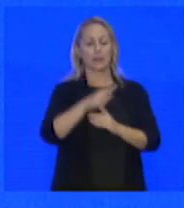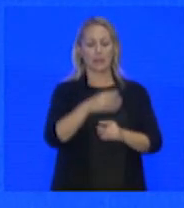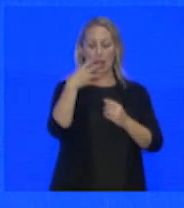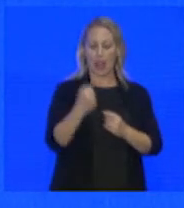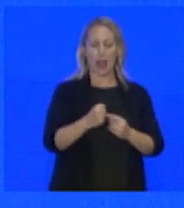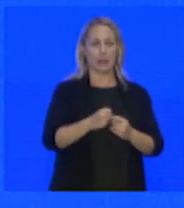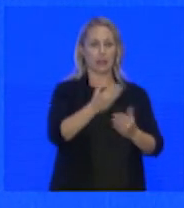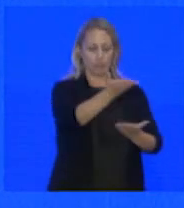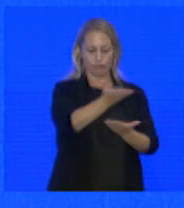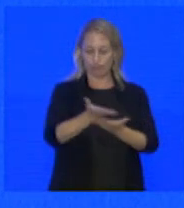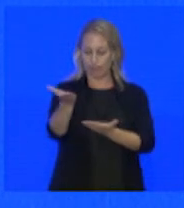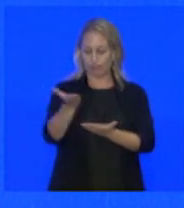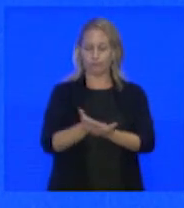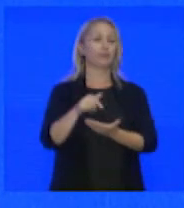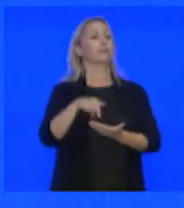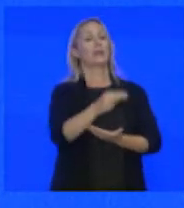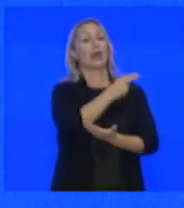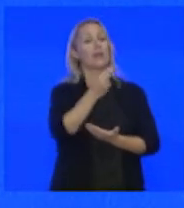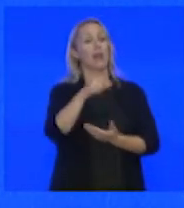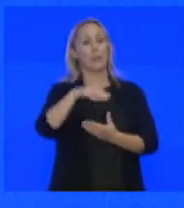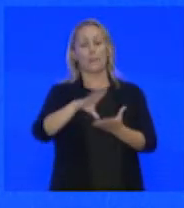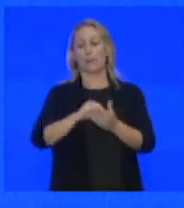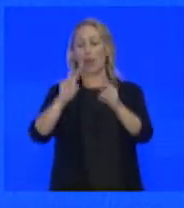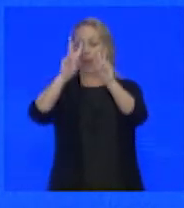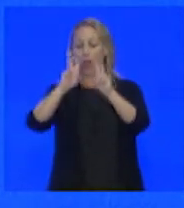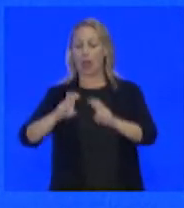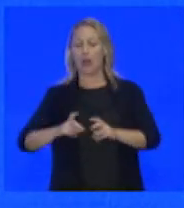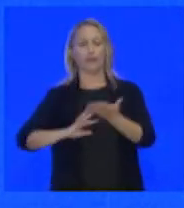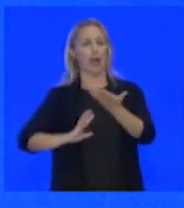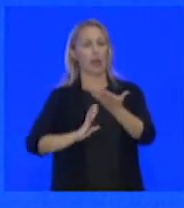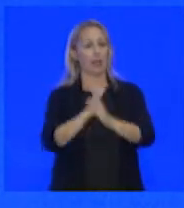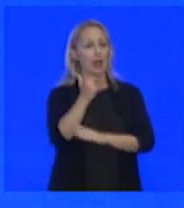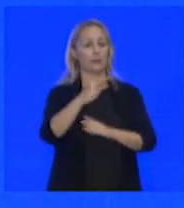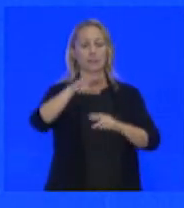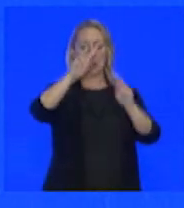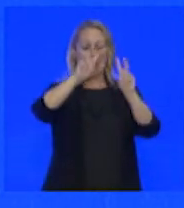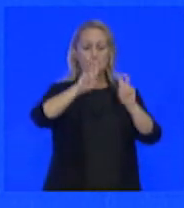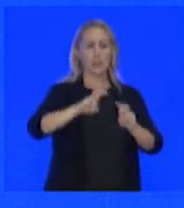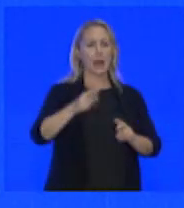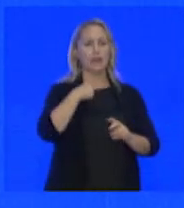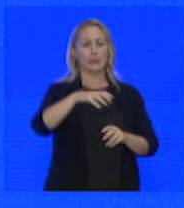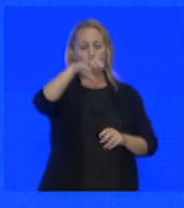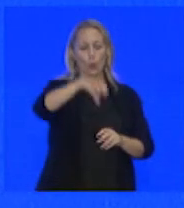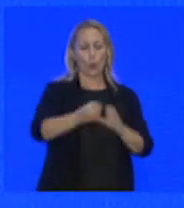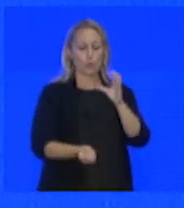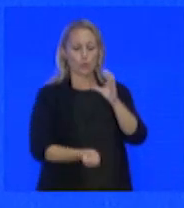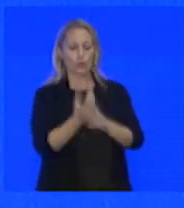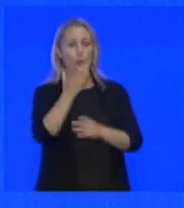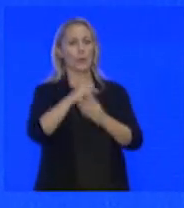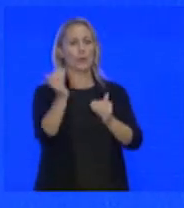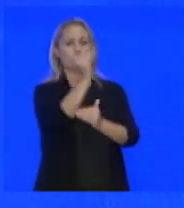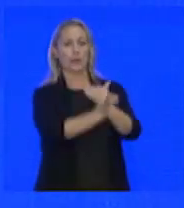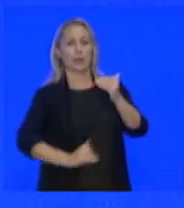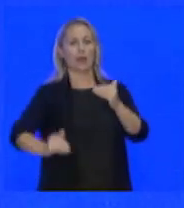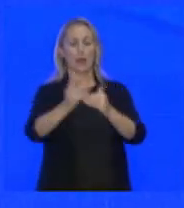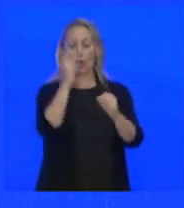τόσο σε επενδύσεις σε έρευνα και ανάπτυξη, σε κλινικές μελέτες, σε εξυγχρονισμό παραγωγικών εγκαταστάσεων, σε αναβάθμιση